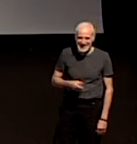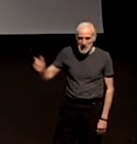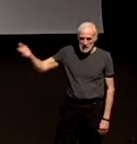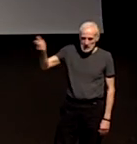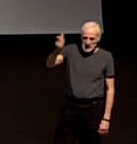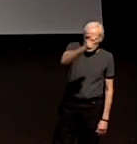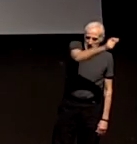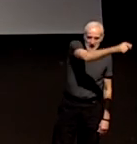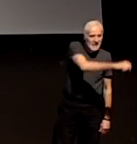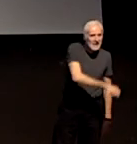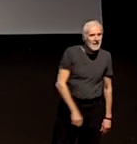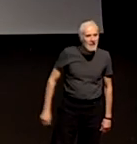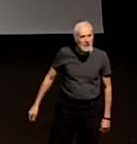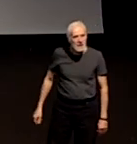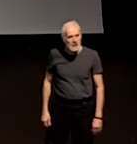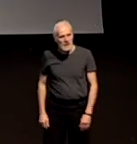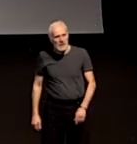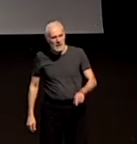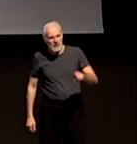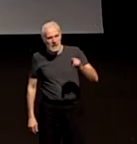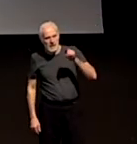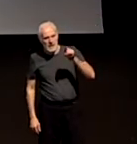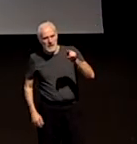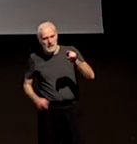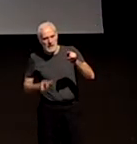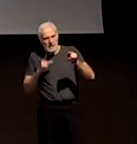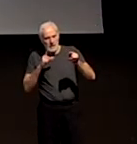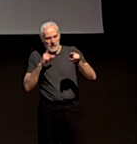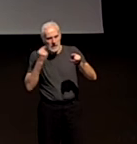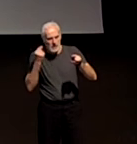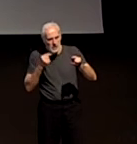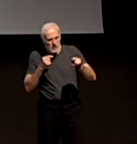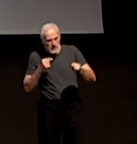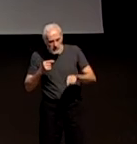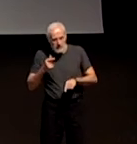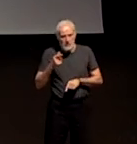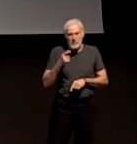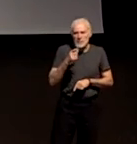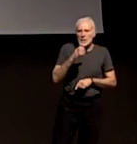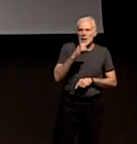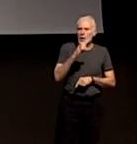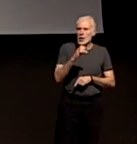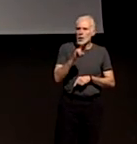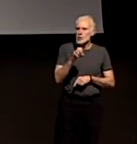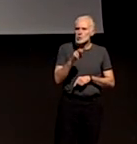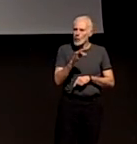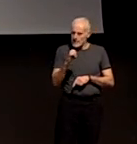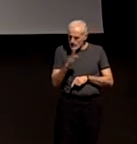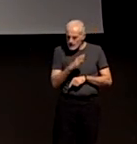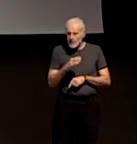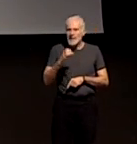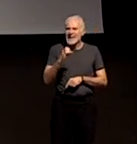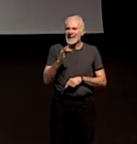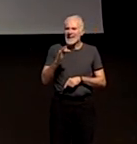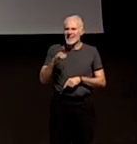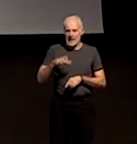oui bonsoir je voulais savoir l'espace qu'occupe une chouette effraie combien d'hectares